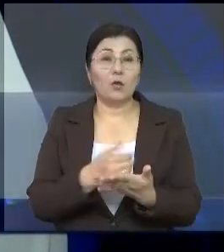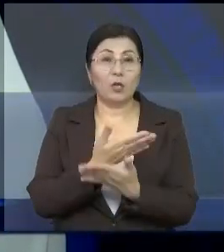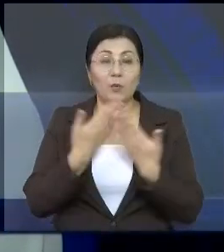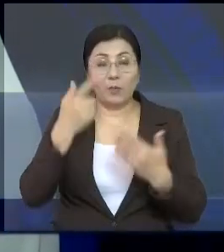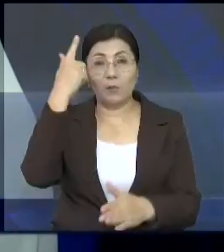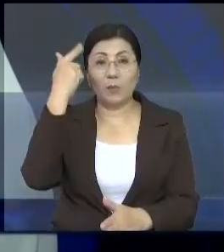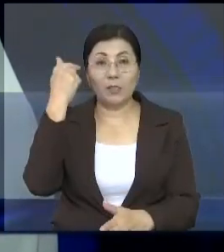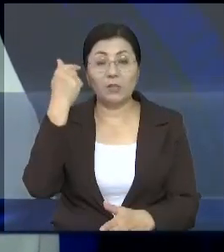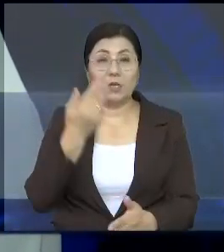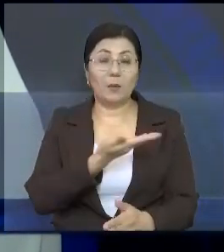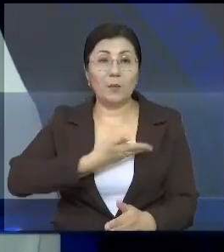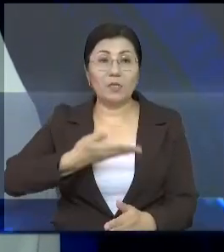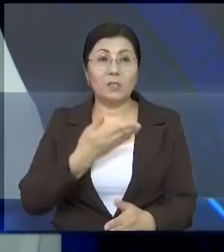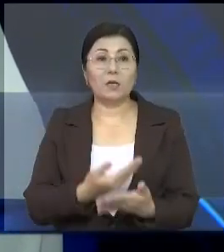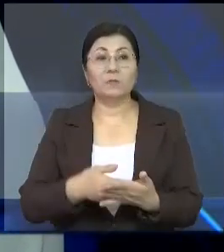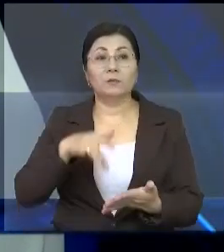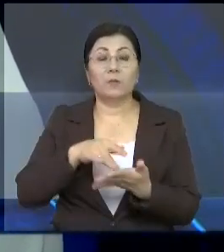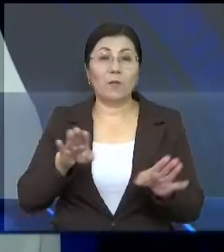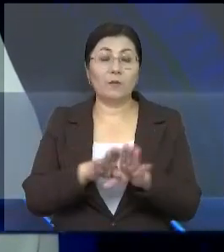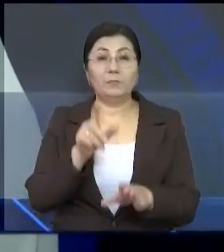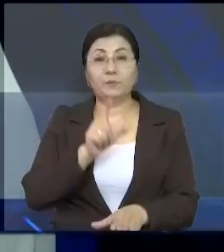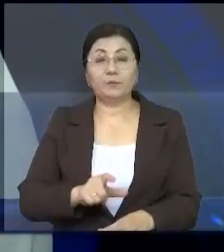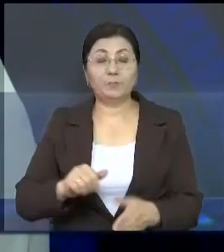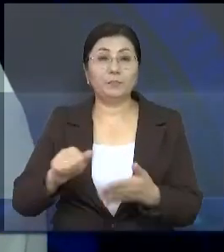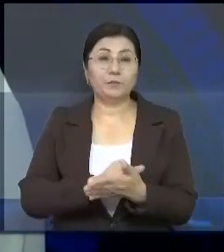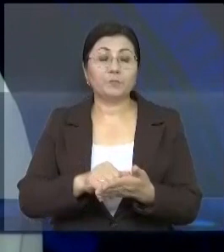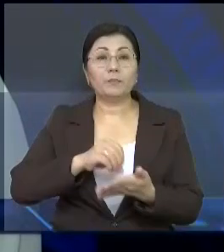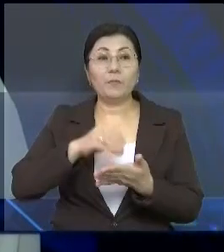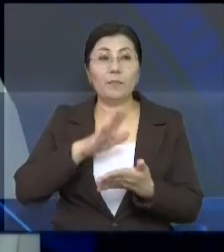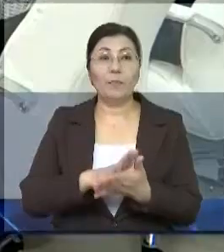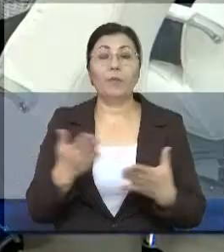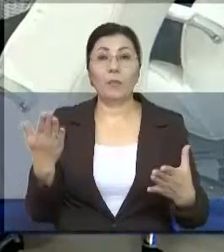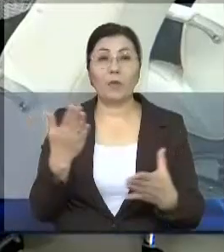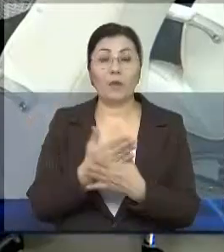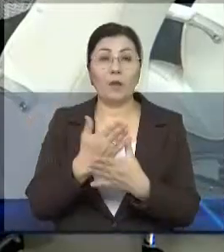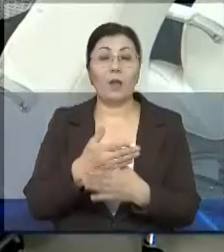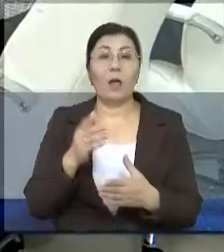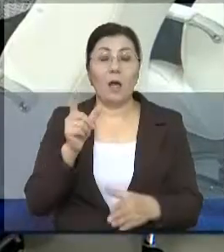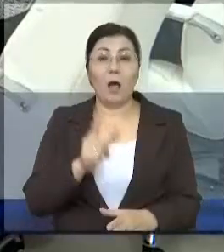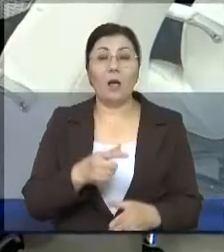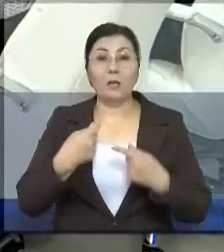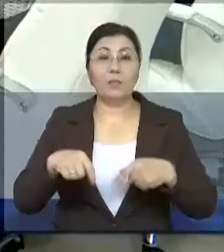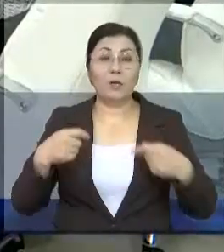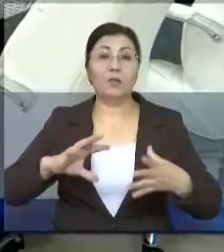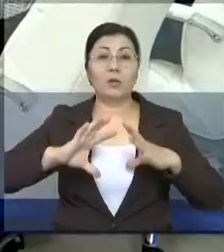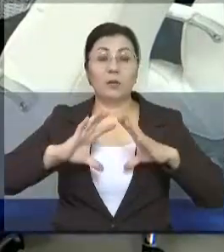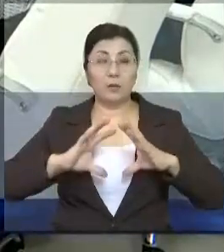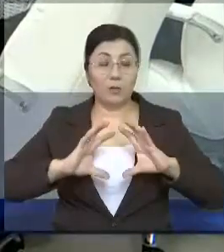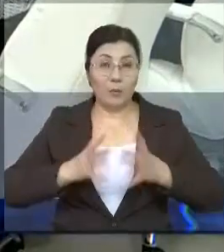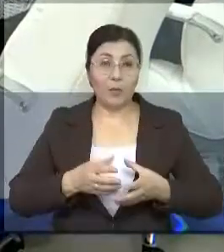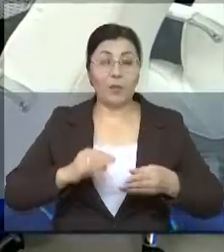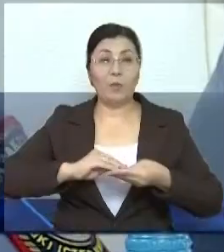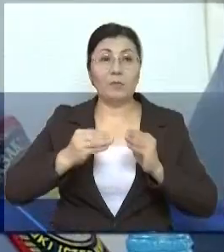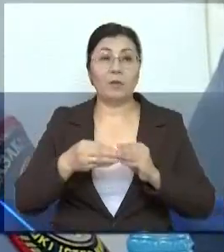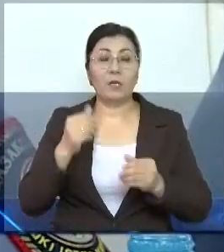болмайтынын білесіздер. Біздің дәріс орталығы сол жандардың құжаттарын рәсімдеуге көмек көрсетуде. Адам саудасы әлемдік мәселе. Жыл сайын 50 миллион